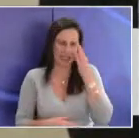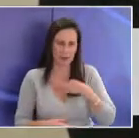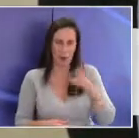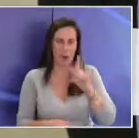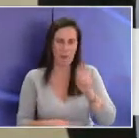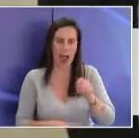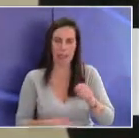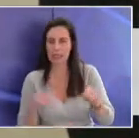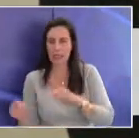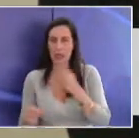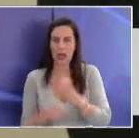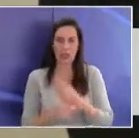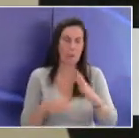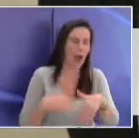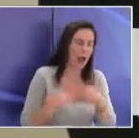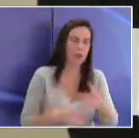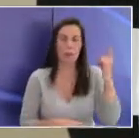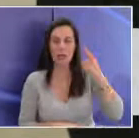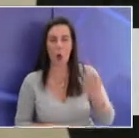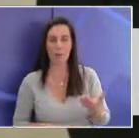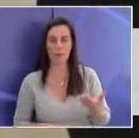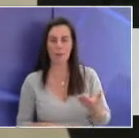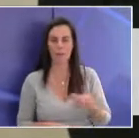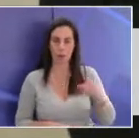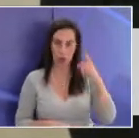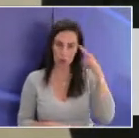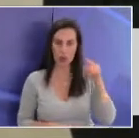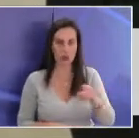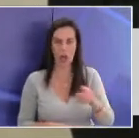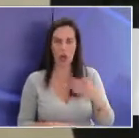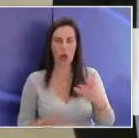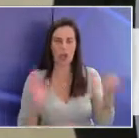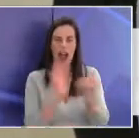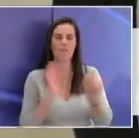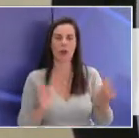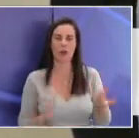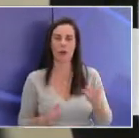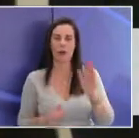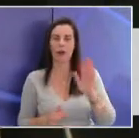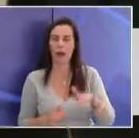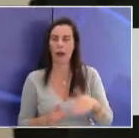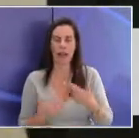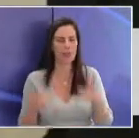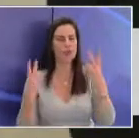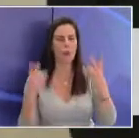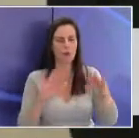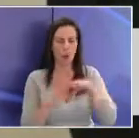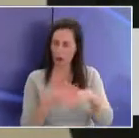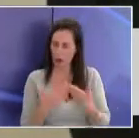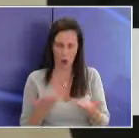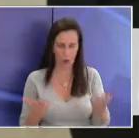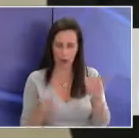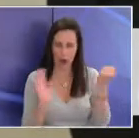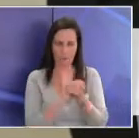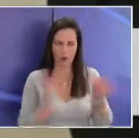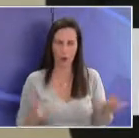כולם רצו מהר להעביר משהו תוך כדי איומים, שהם יודעים שזה לא יעבור, חוץ מטרומית אין לזה שום משמעות, הרי לא, זה לא